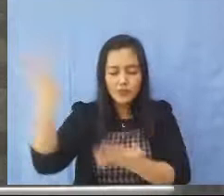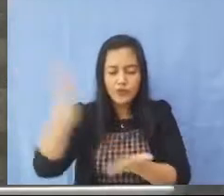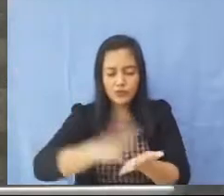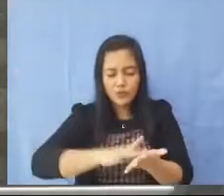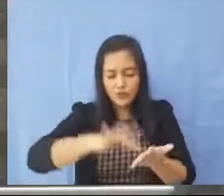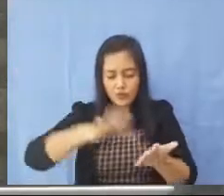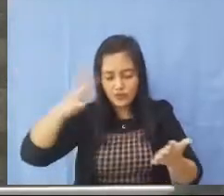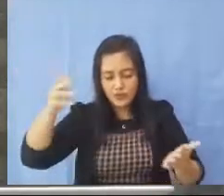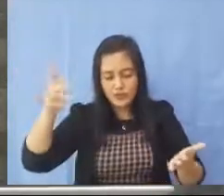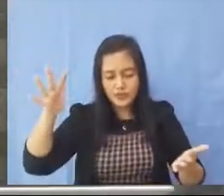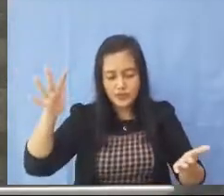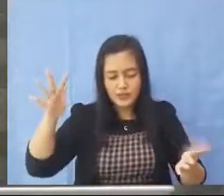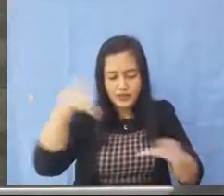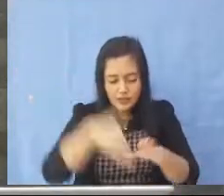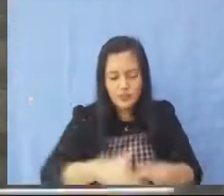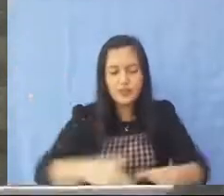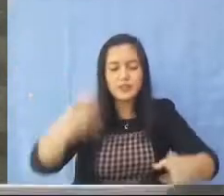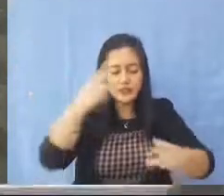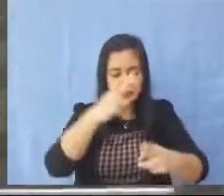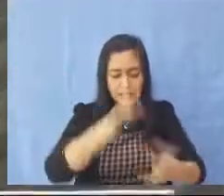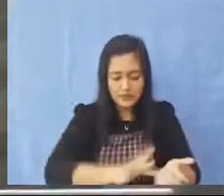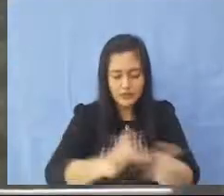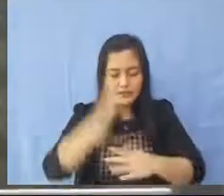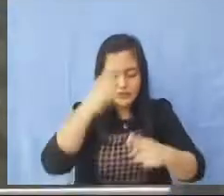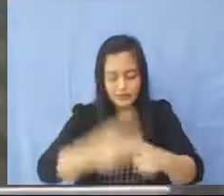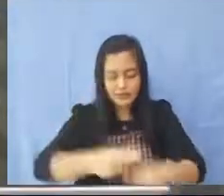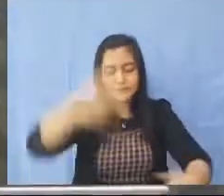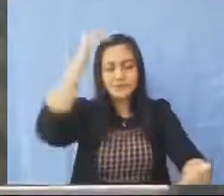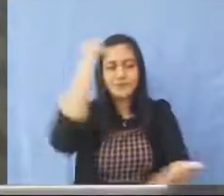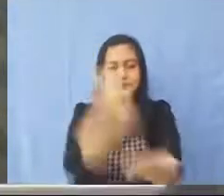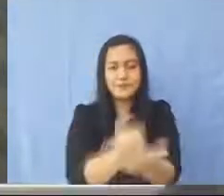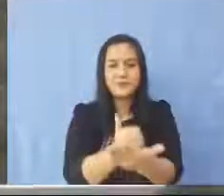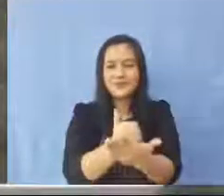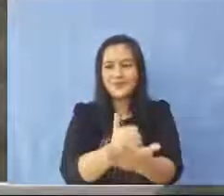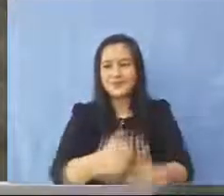Ito po ang aming samod na langin sa matamis sa pangalan ni Jesus. Amen. Remain standing.